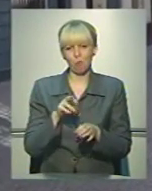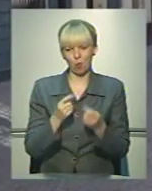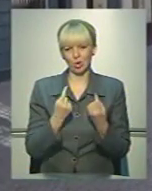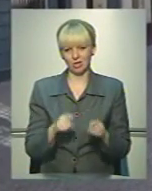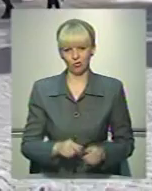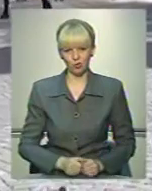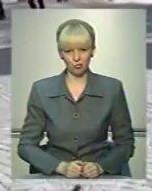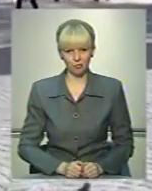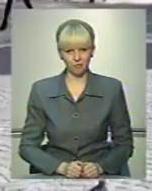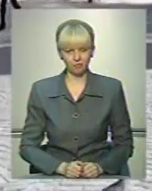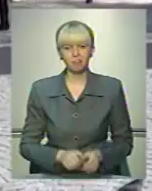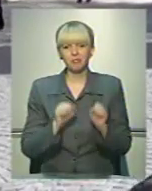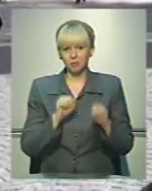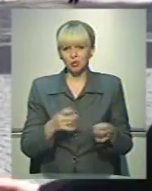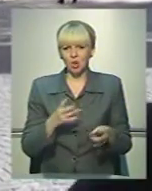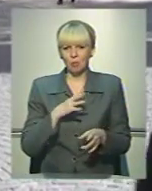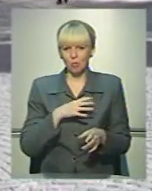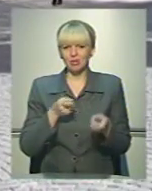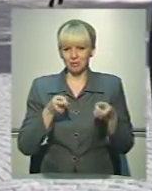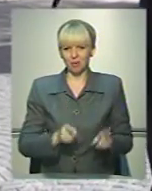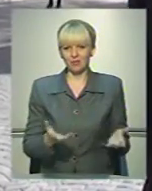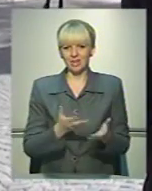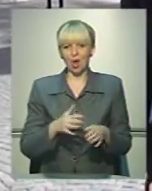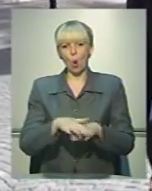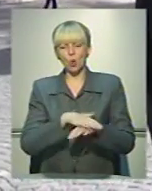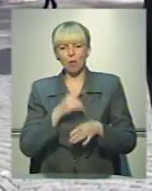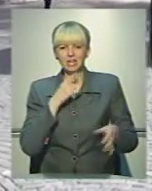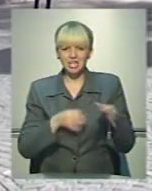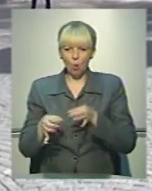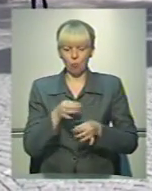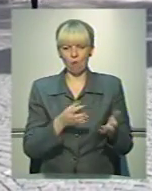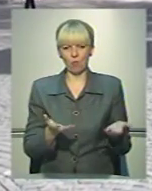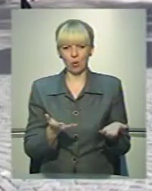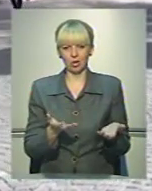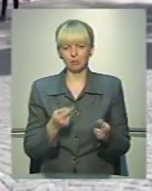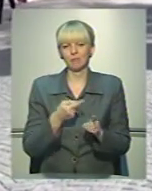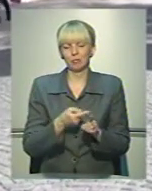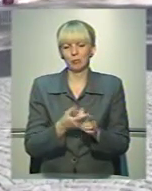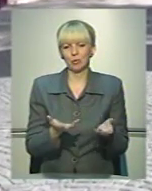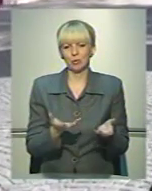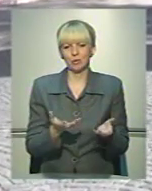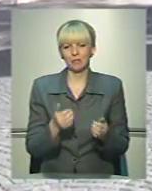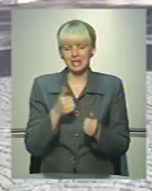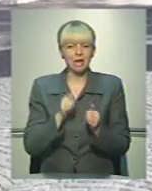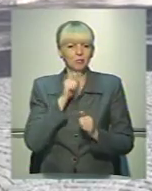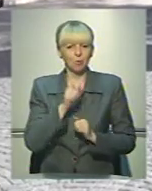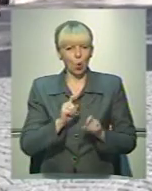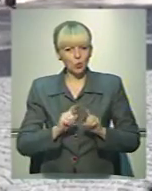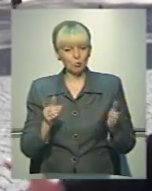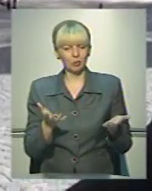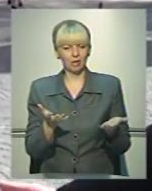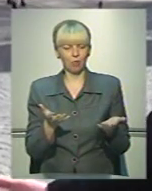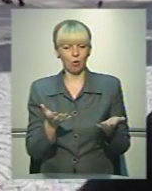по-іншому. Можливо, варто було справді провести якісь громадські обговорення, плюс серед молоді особливо, тому